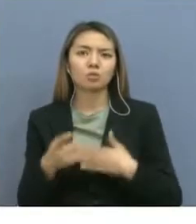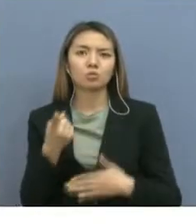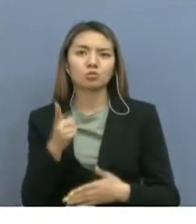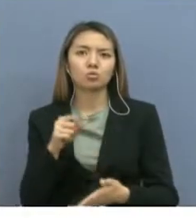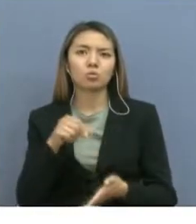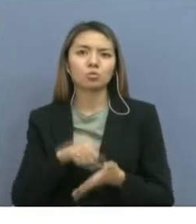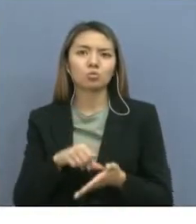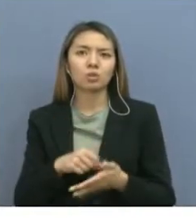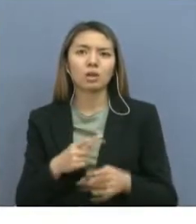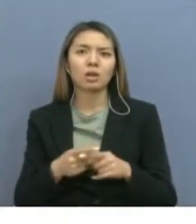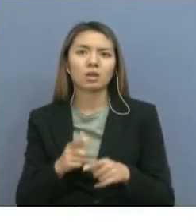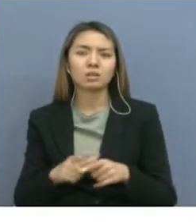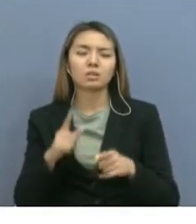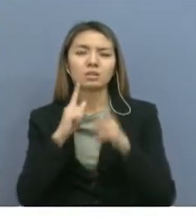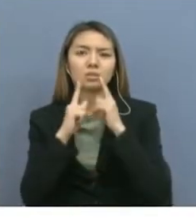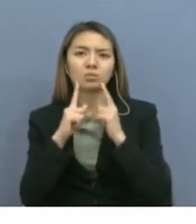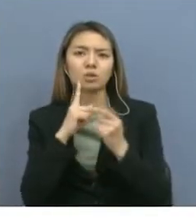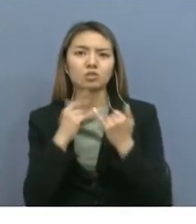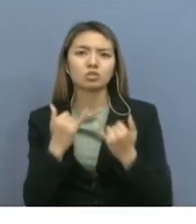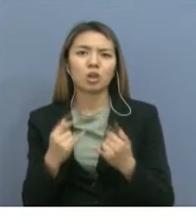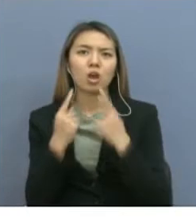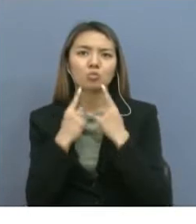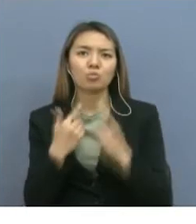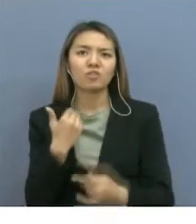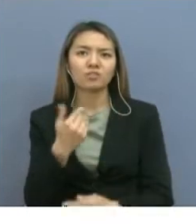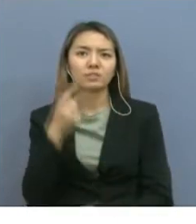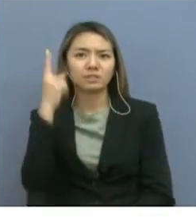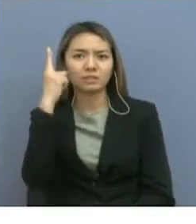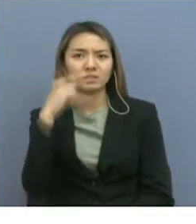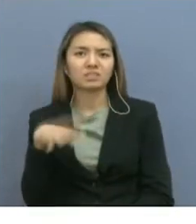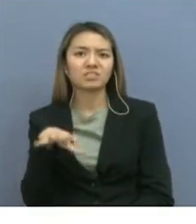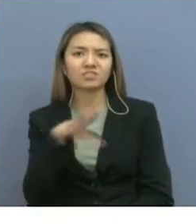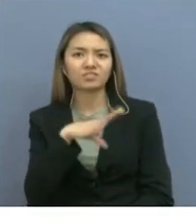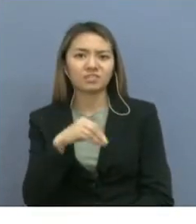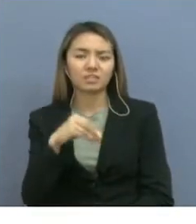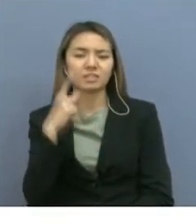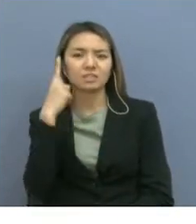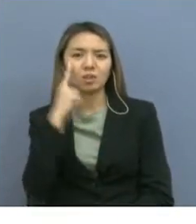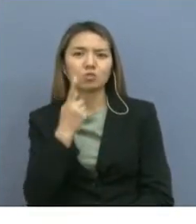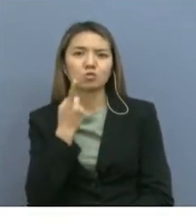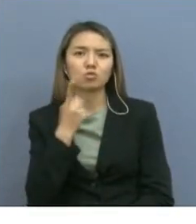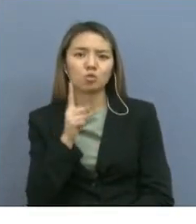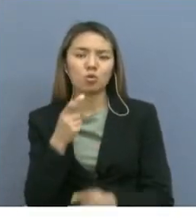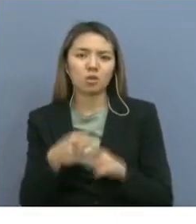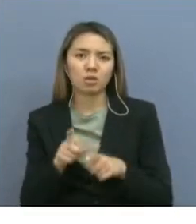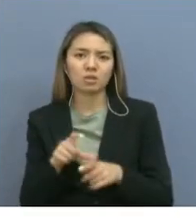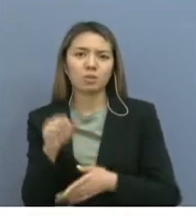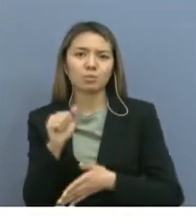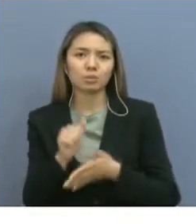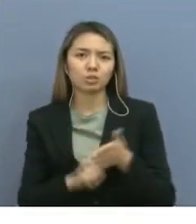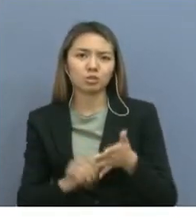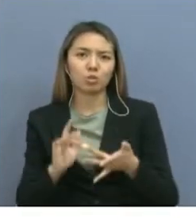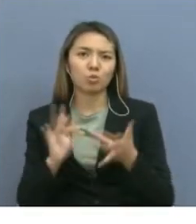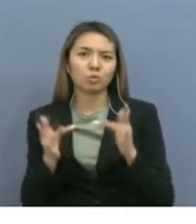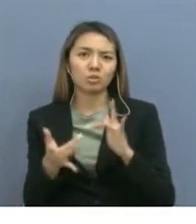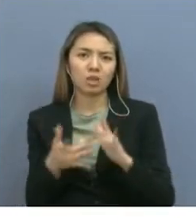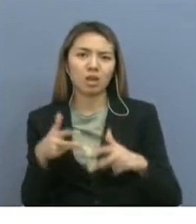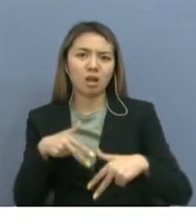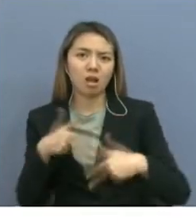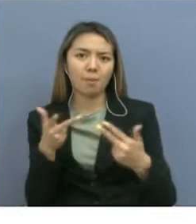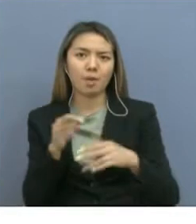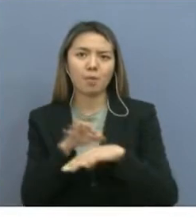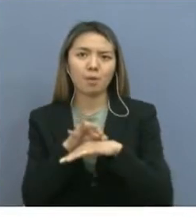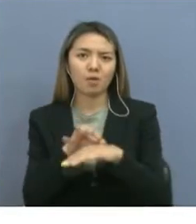Бұл конференцияның қазіргі ерекшелігі, сіздер білесіздер, өзімізге белгілі себеппен онлайн режимде өтіп жатыр.